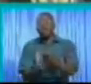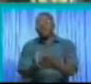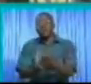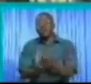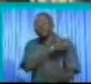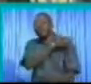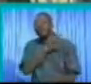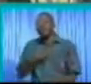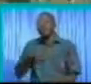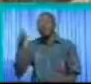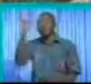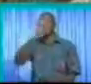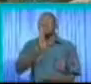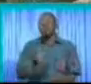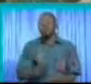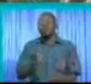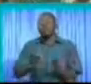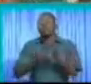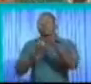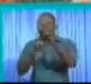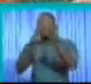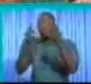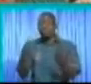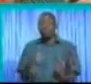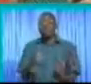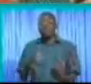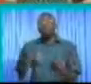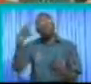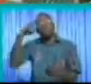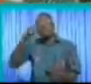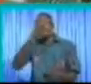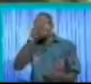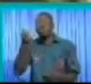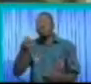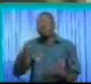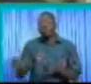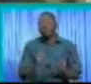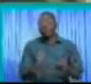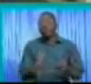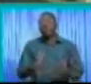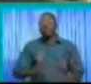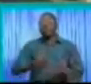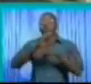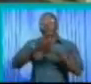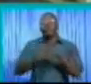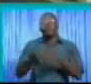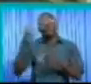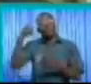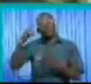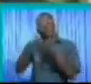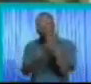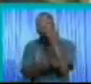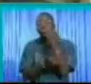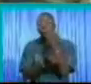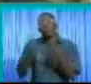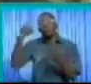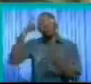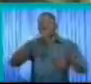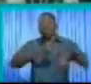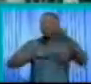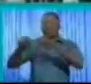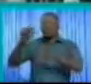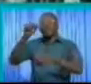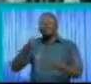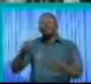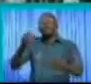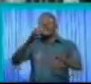Bénin. Ces exposants sont présents à ce salon pour mieux faire découvrir leur pays à travers des produits artistiques et conquérir des